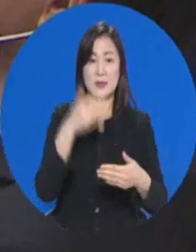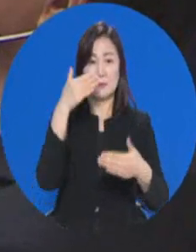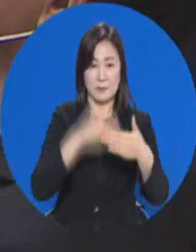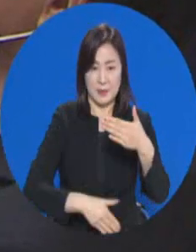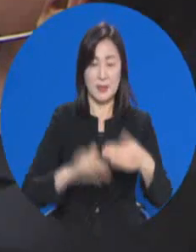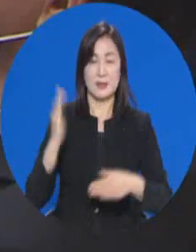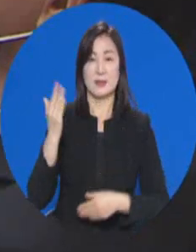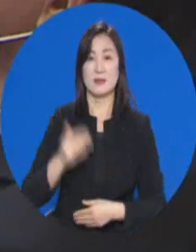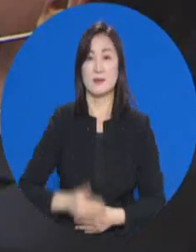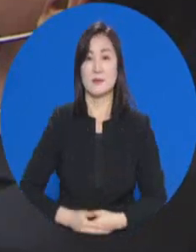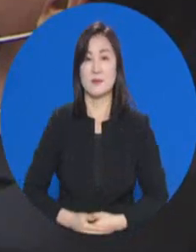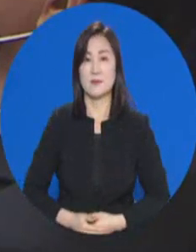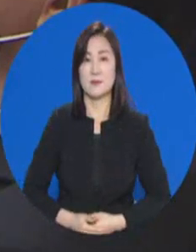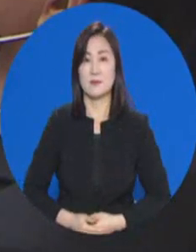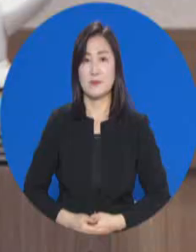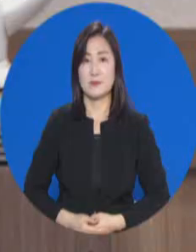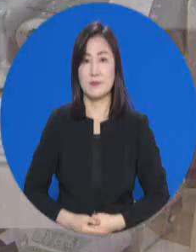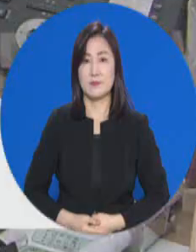전액 삭감됐습니다.